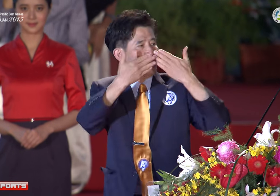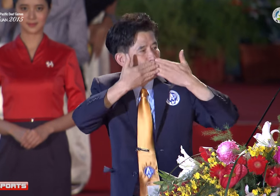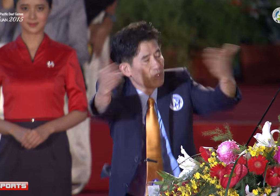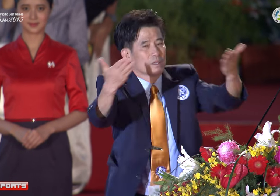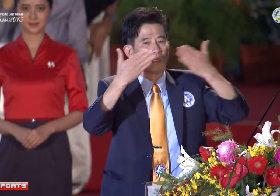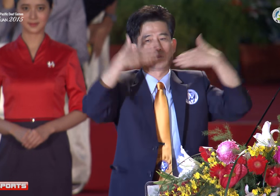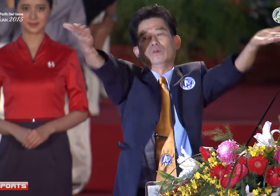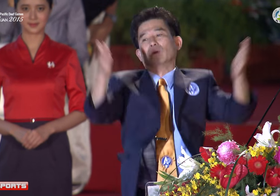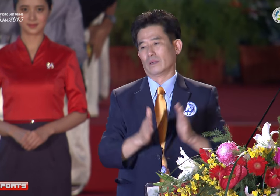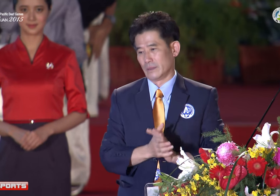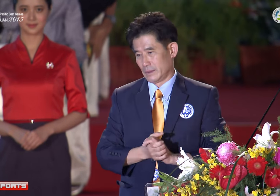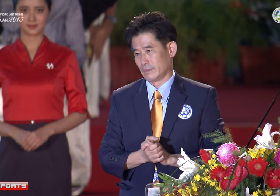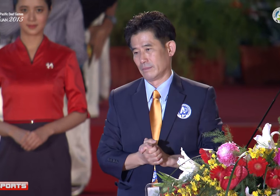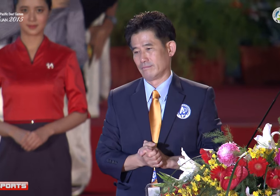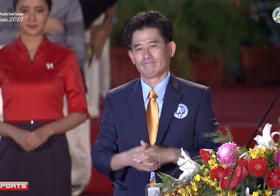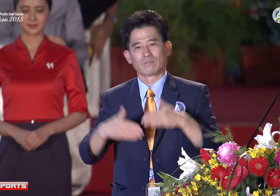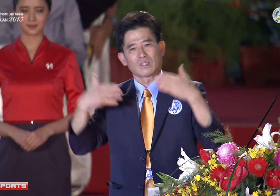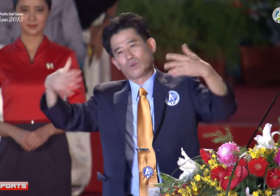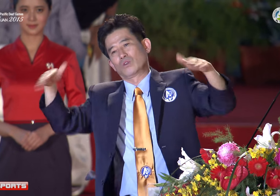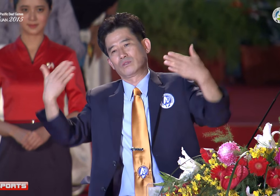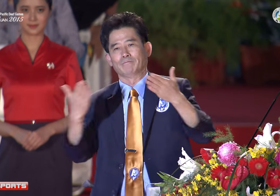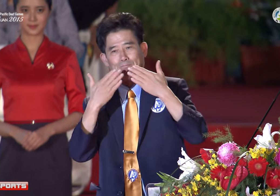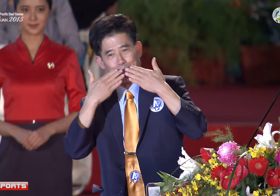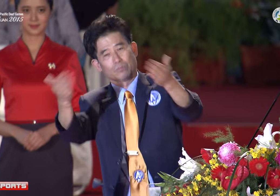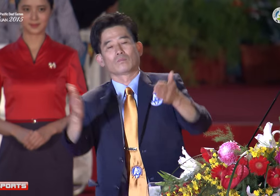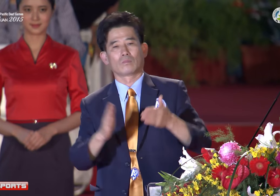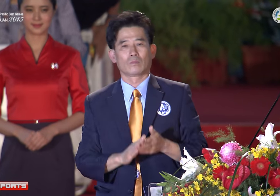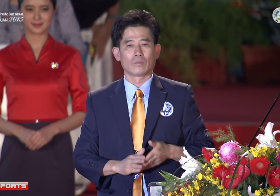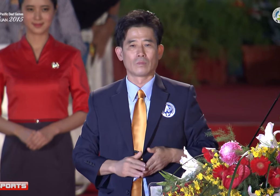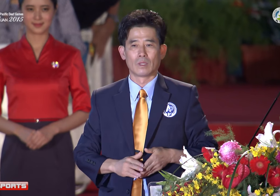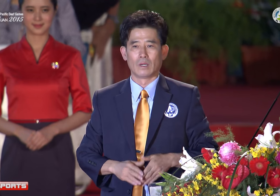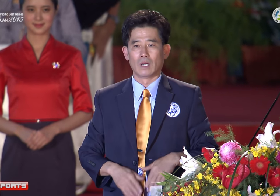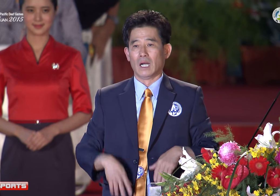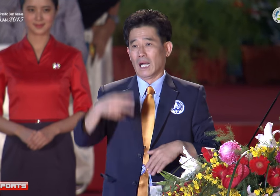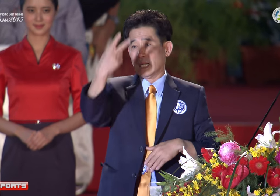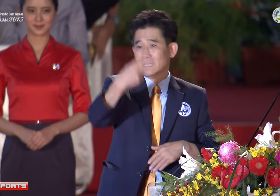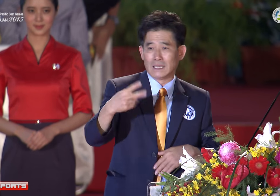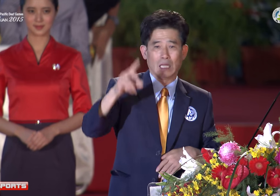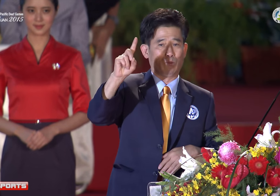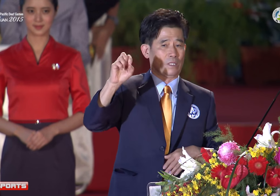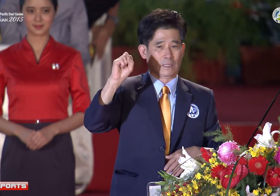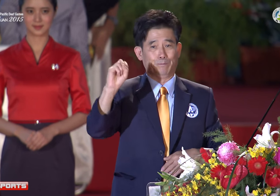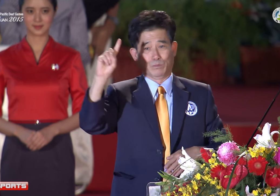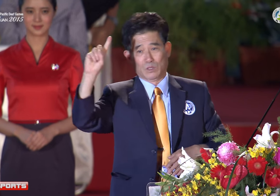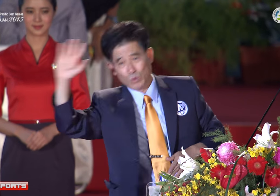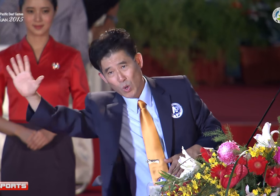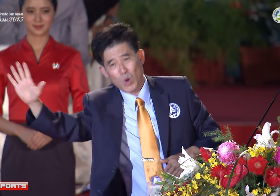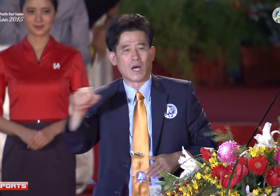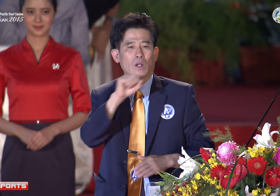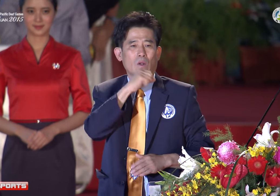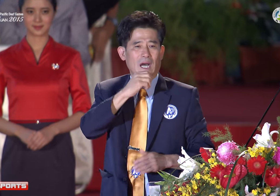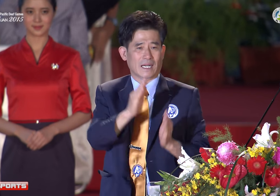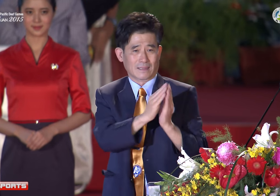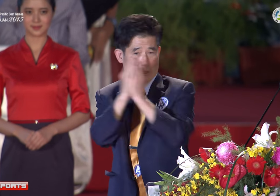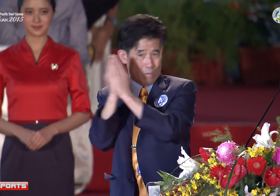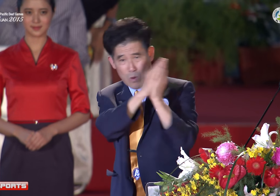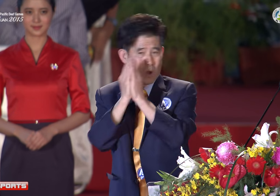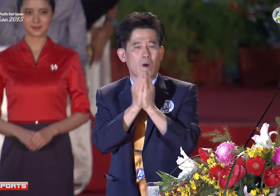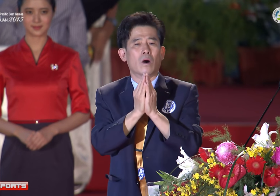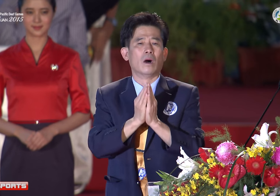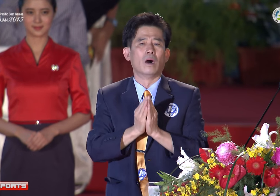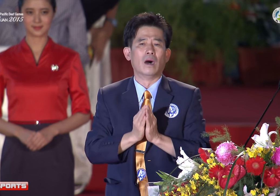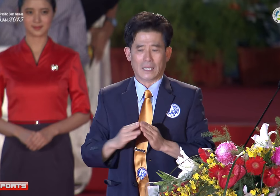桃园市政府22个国家代表，感谢大家的参与，能够在这边见到大家，